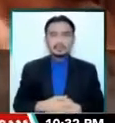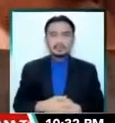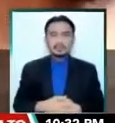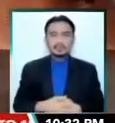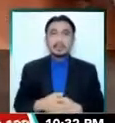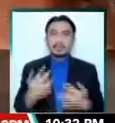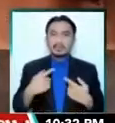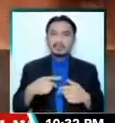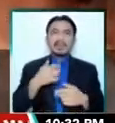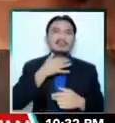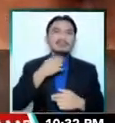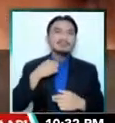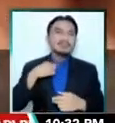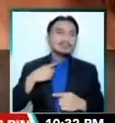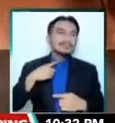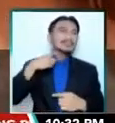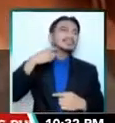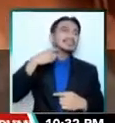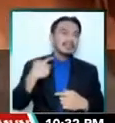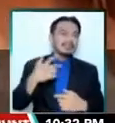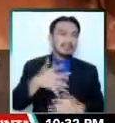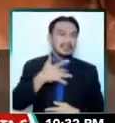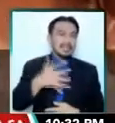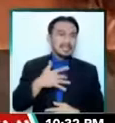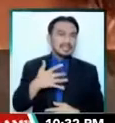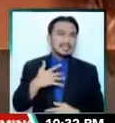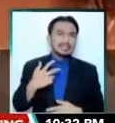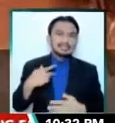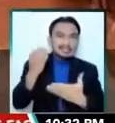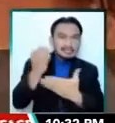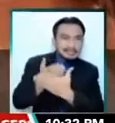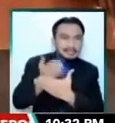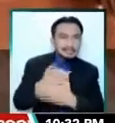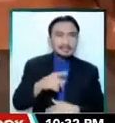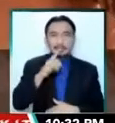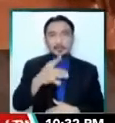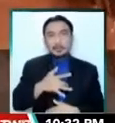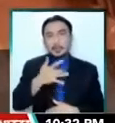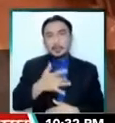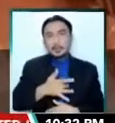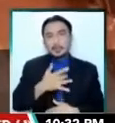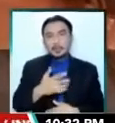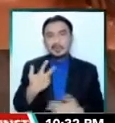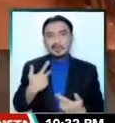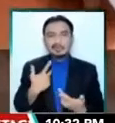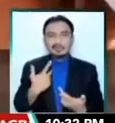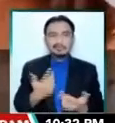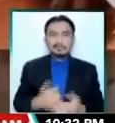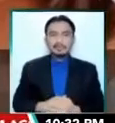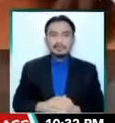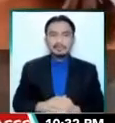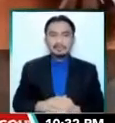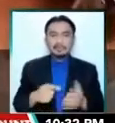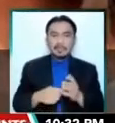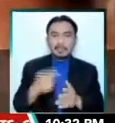dito lang talaga siya? Okay. So, yung mga naramdaman ko is may kulta ko na nawawala talaga po